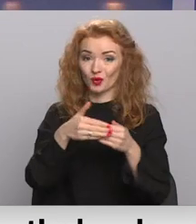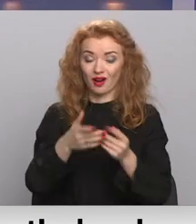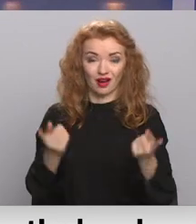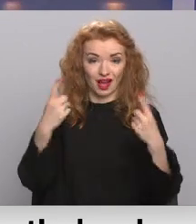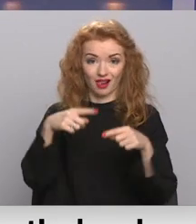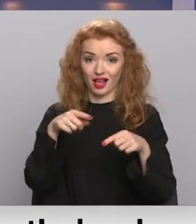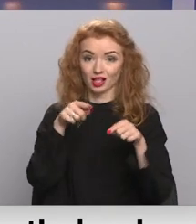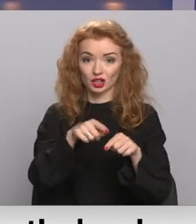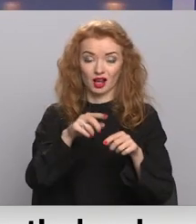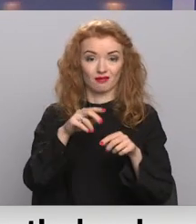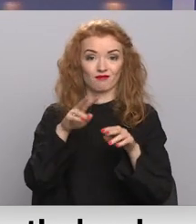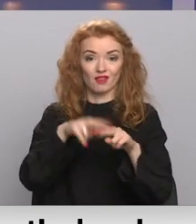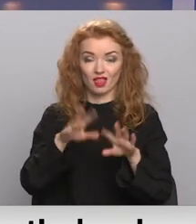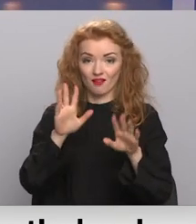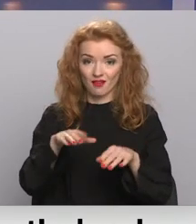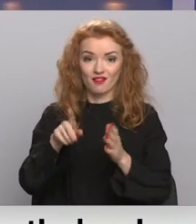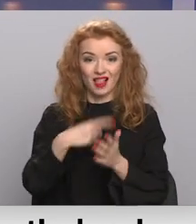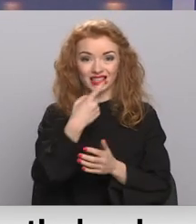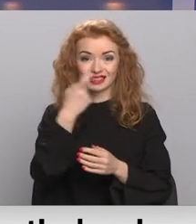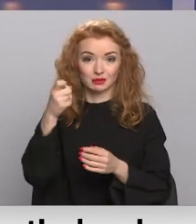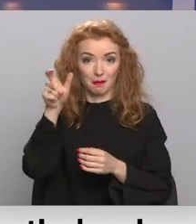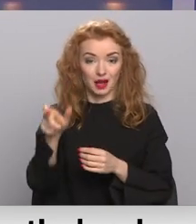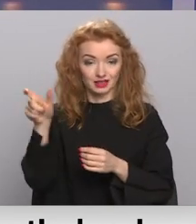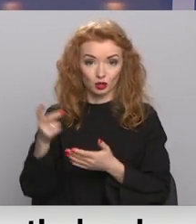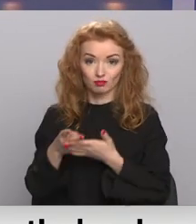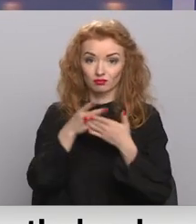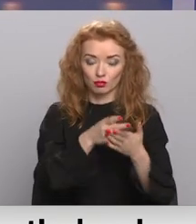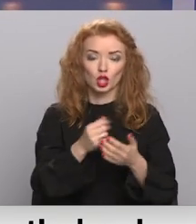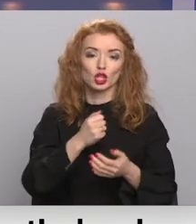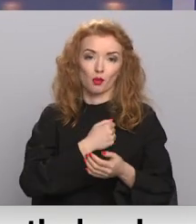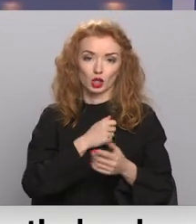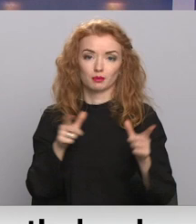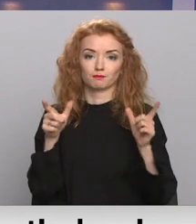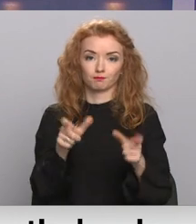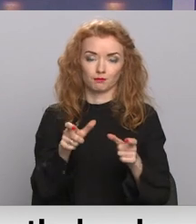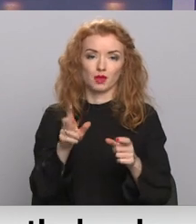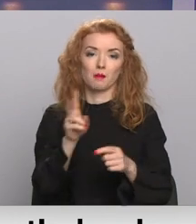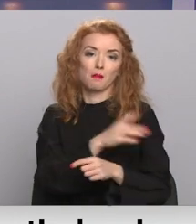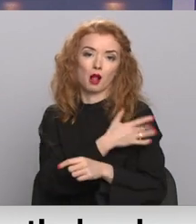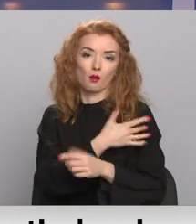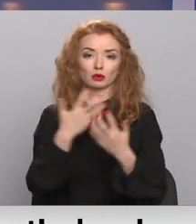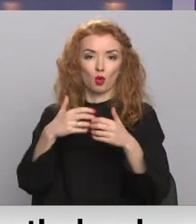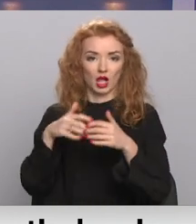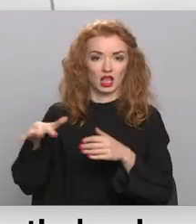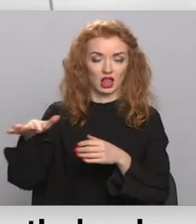ārstniecības iestādē varētu izvietot vēl vismaz 100 pacientus, visticamāk nāksies ierobežot ambulatoros